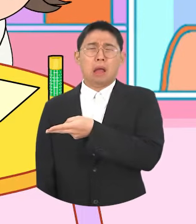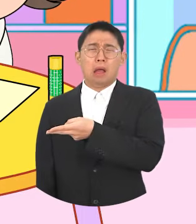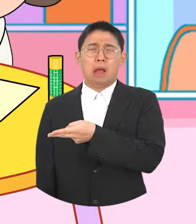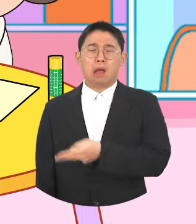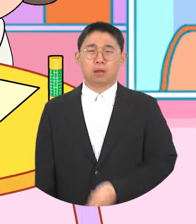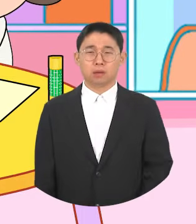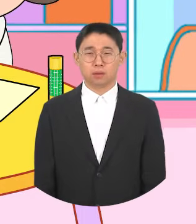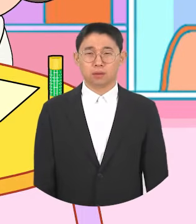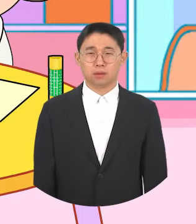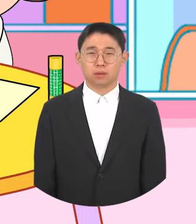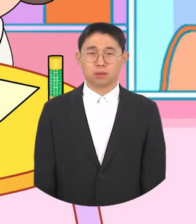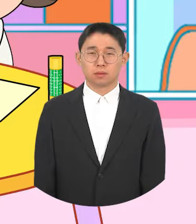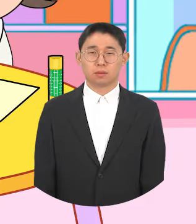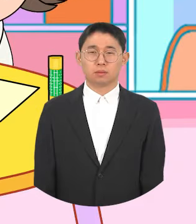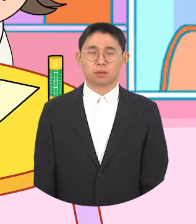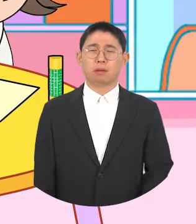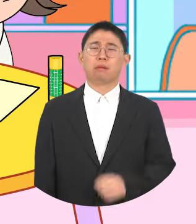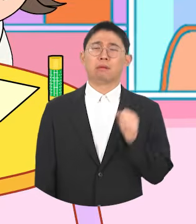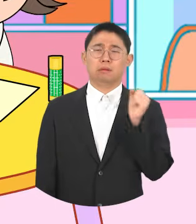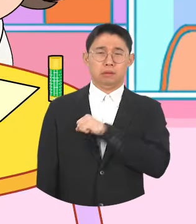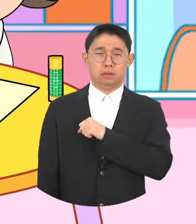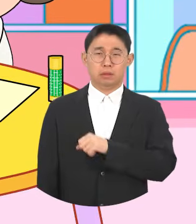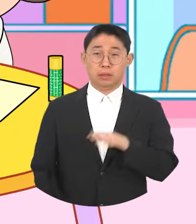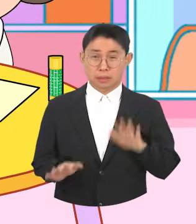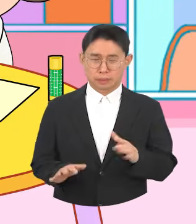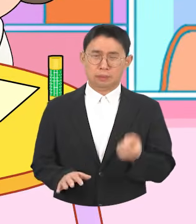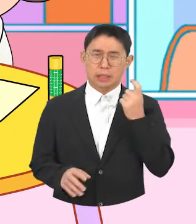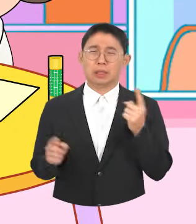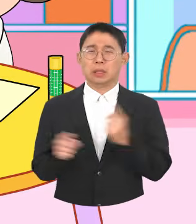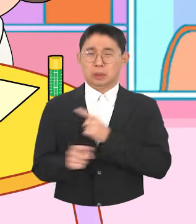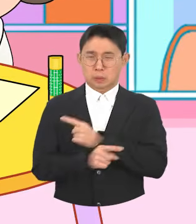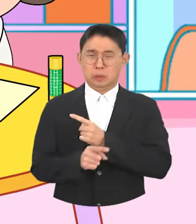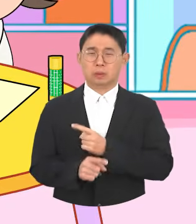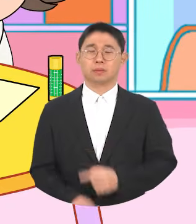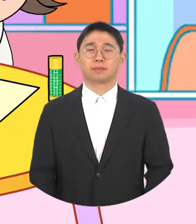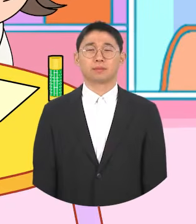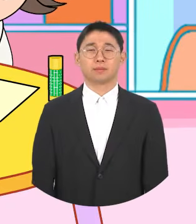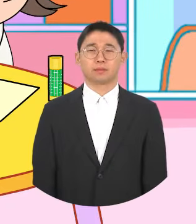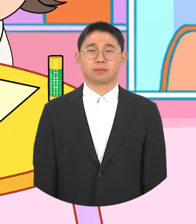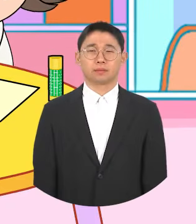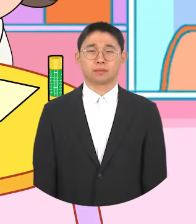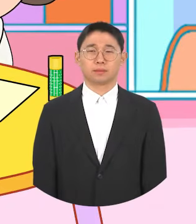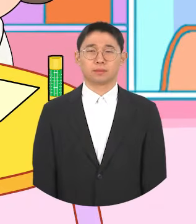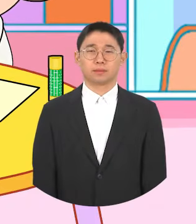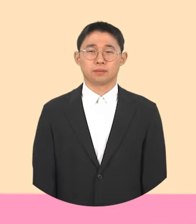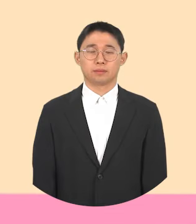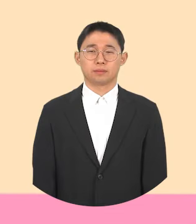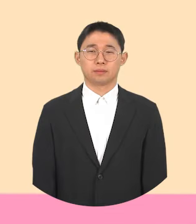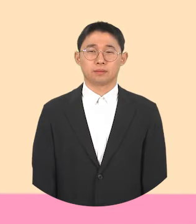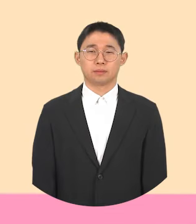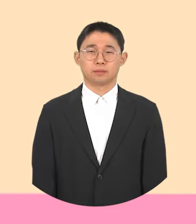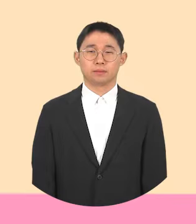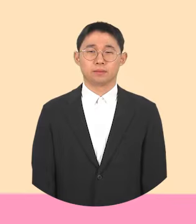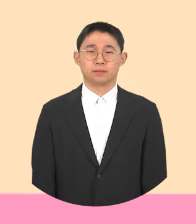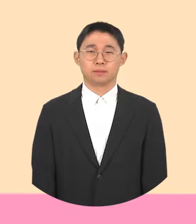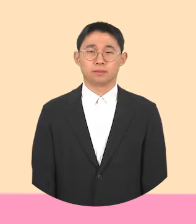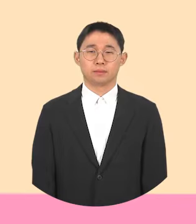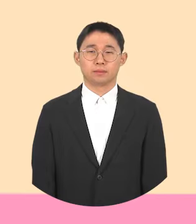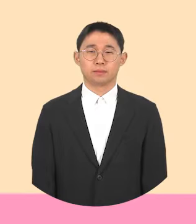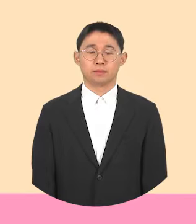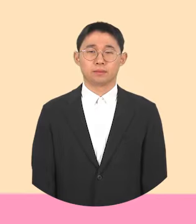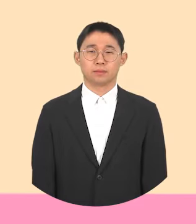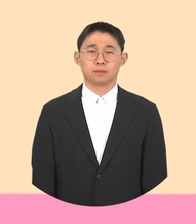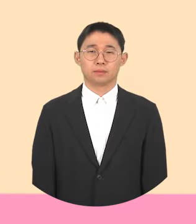부분에 네이피가 찔렸어요. 그랬구나. 빨리 네이피 치료부터 해야겠구나.